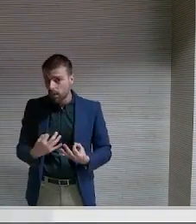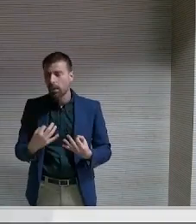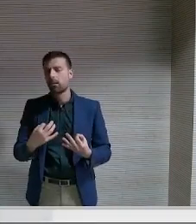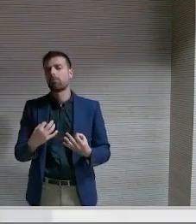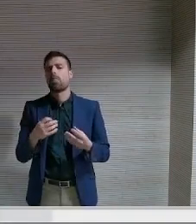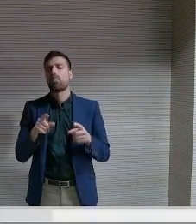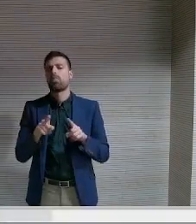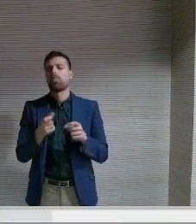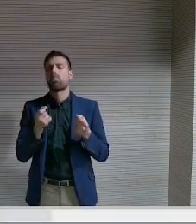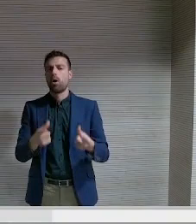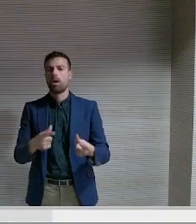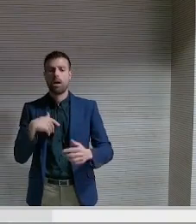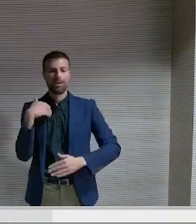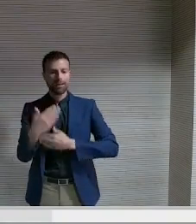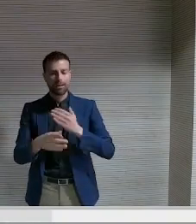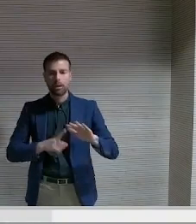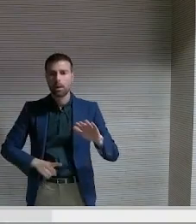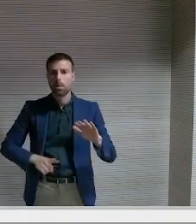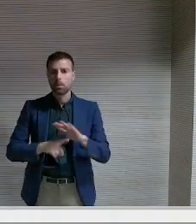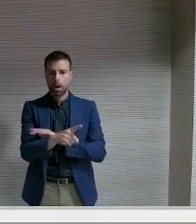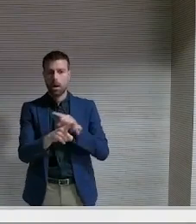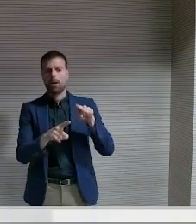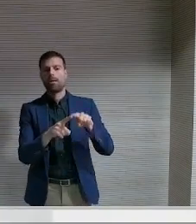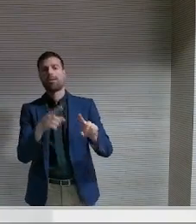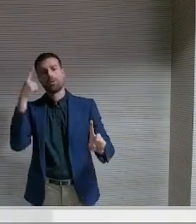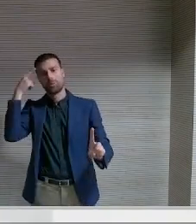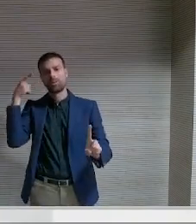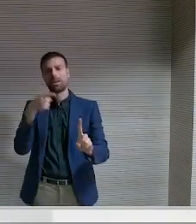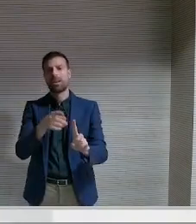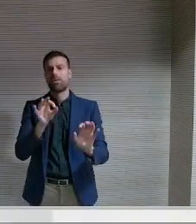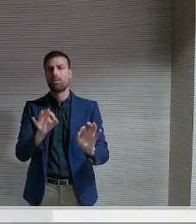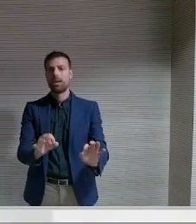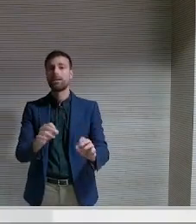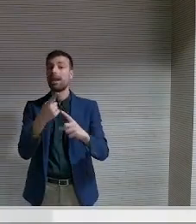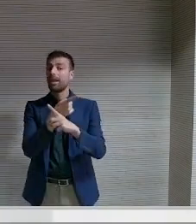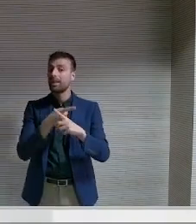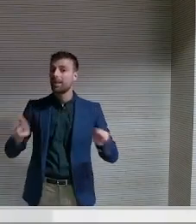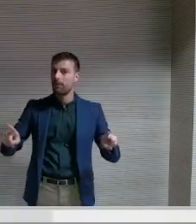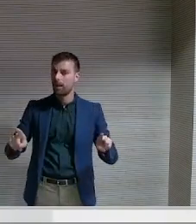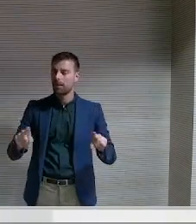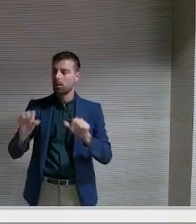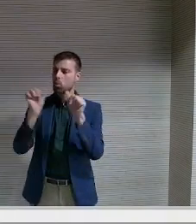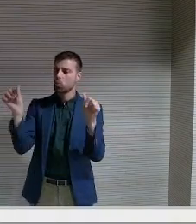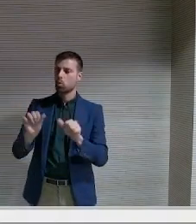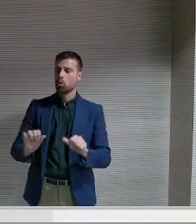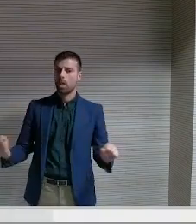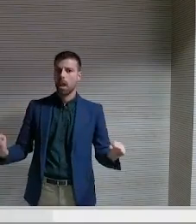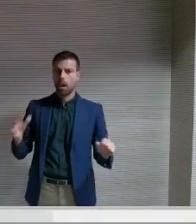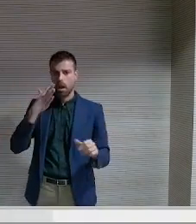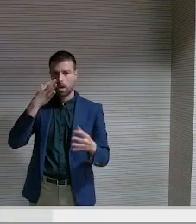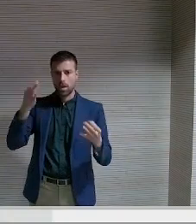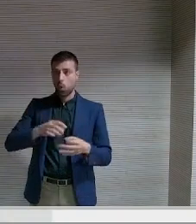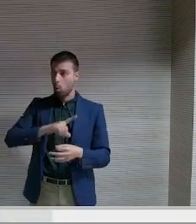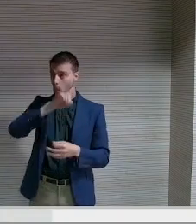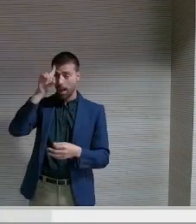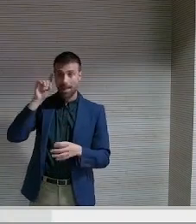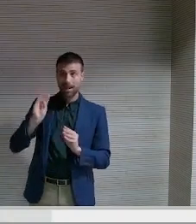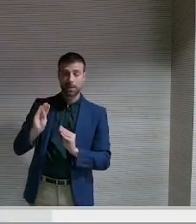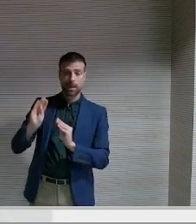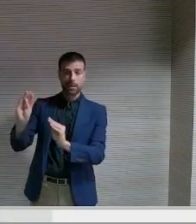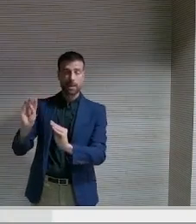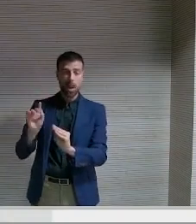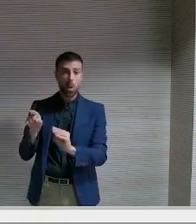prosperitat que és l'última dels nostres objectius. A diferència del model, segurament, de Madrid, en el